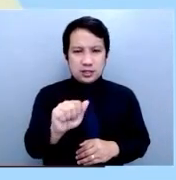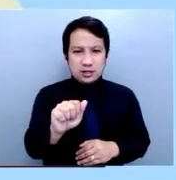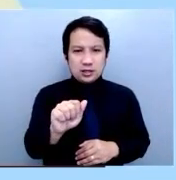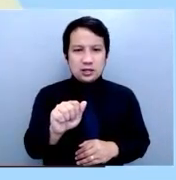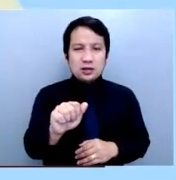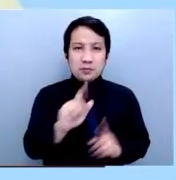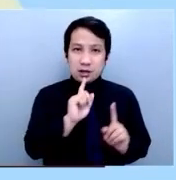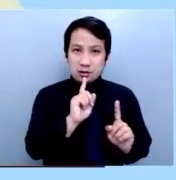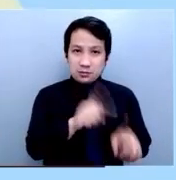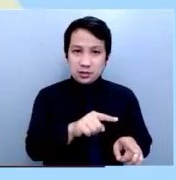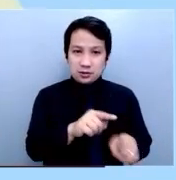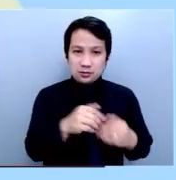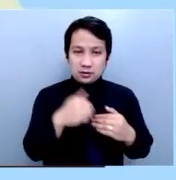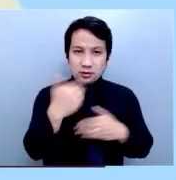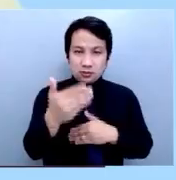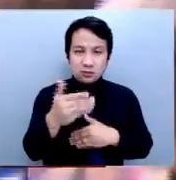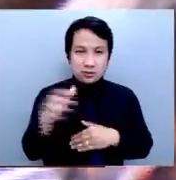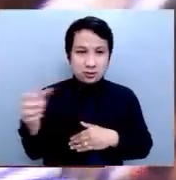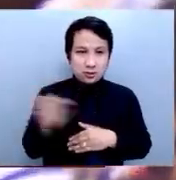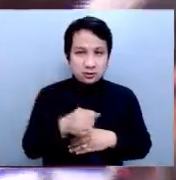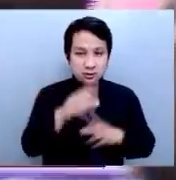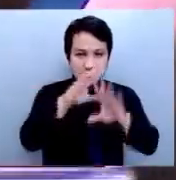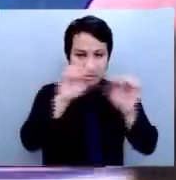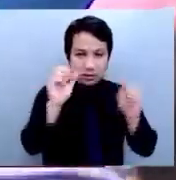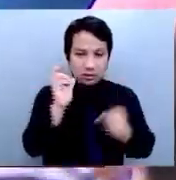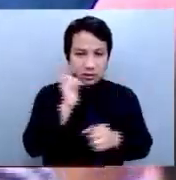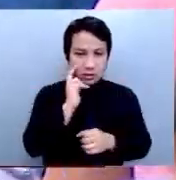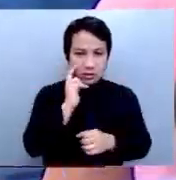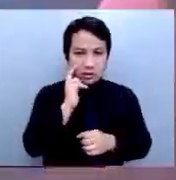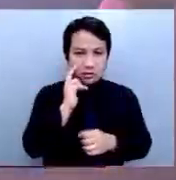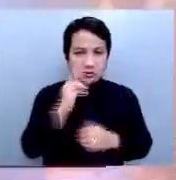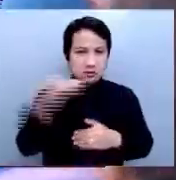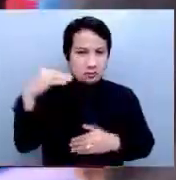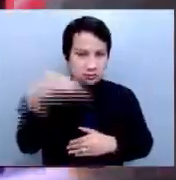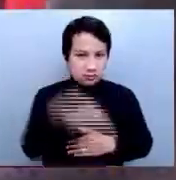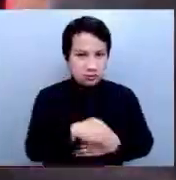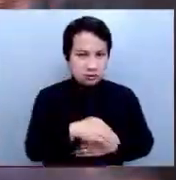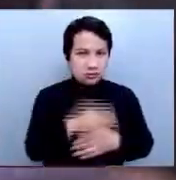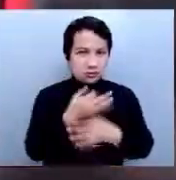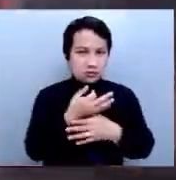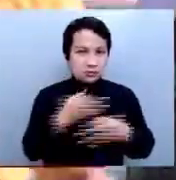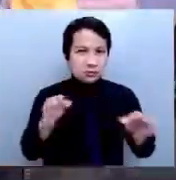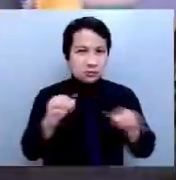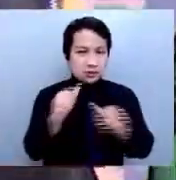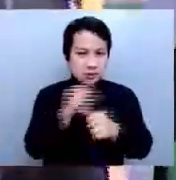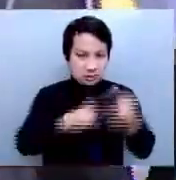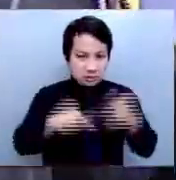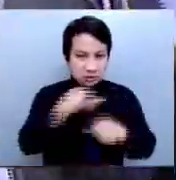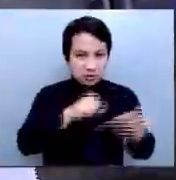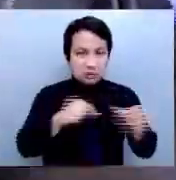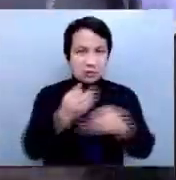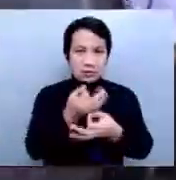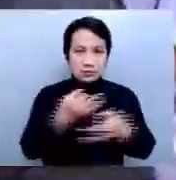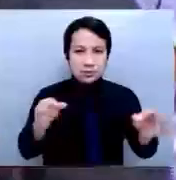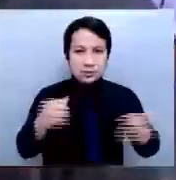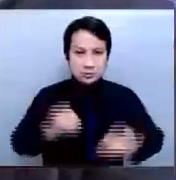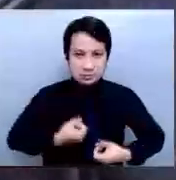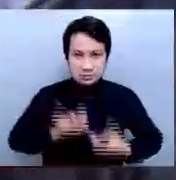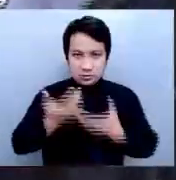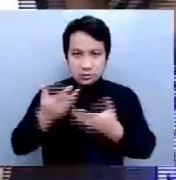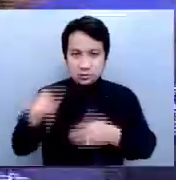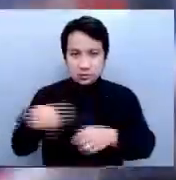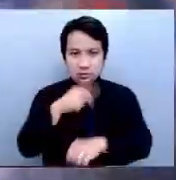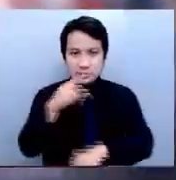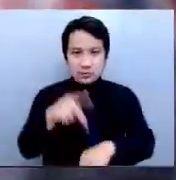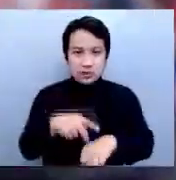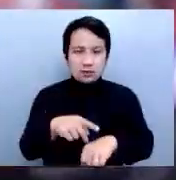na mula nang mahalal si Duterte, mas bumaba ang freedom of association at freedom of expression sa bansa,